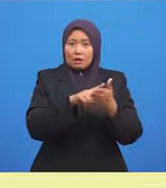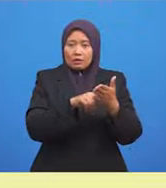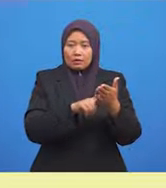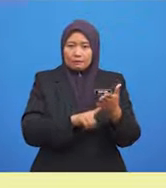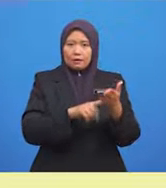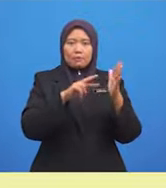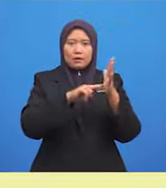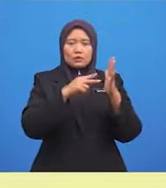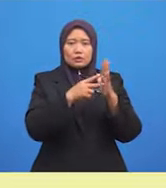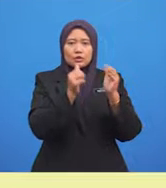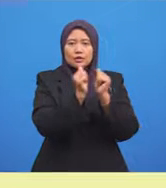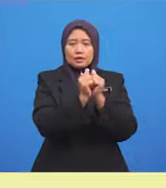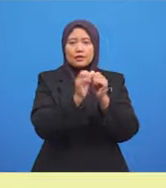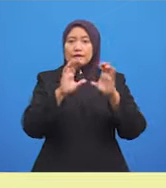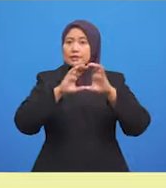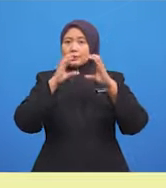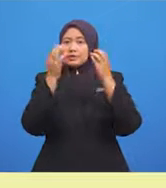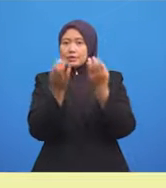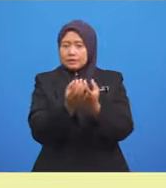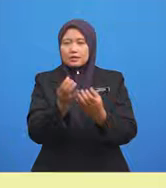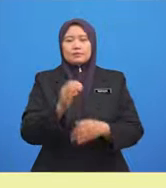yang dimaksudkan dengan set?